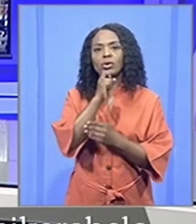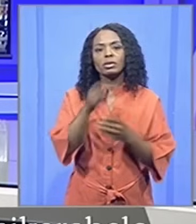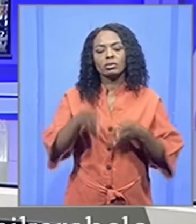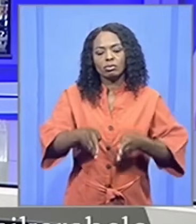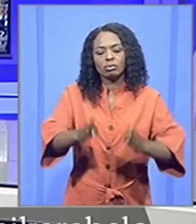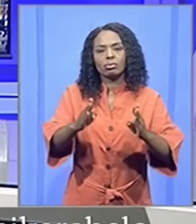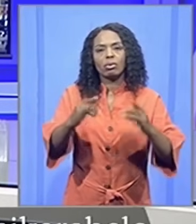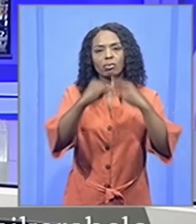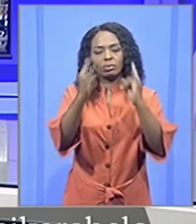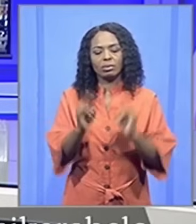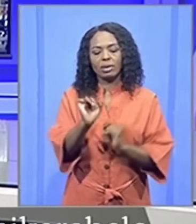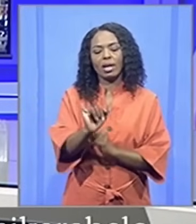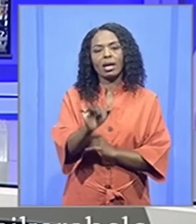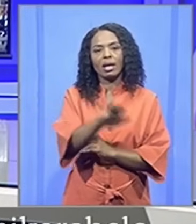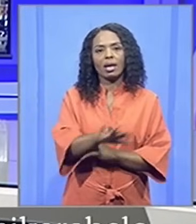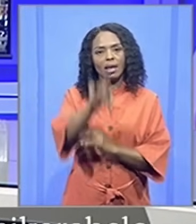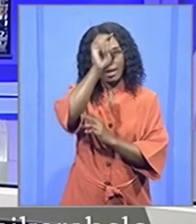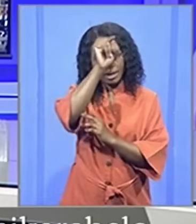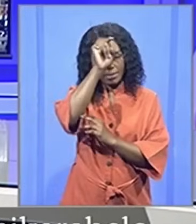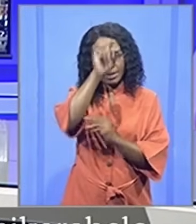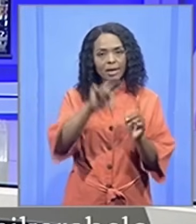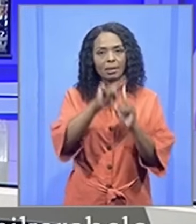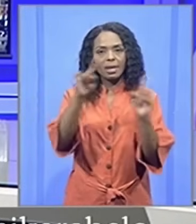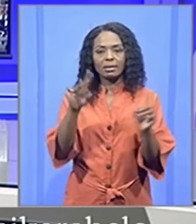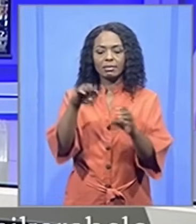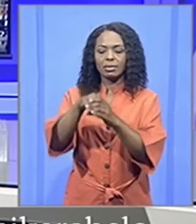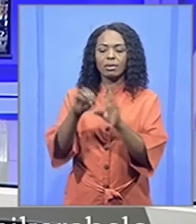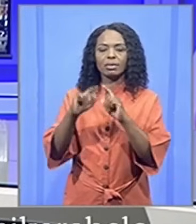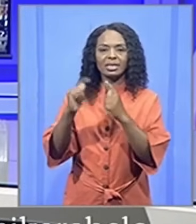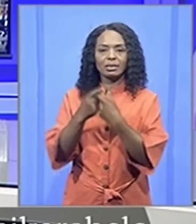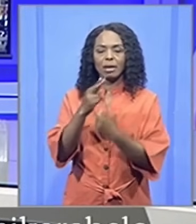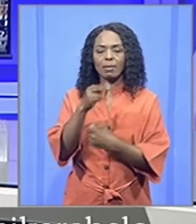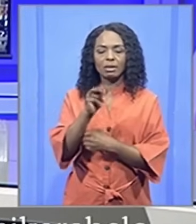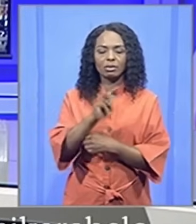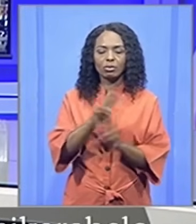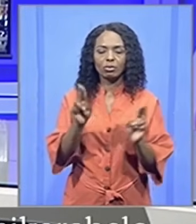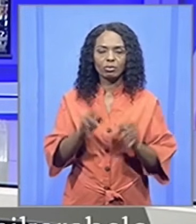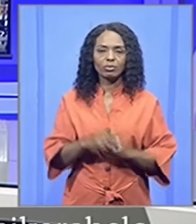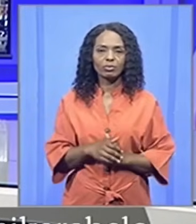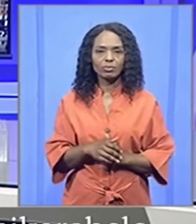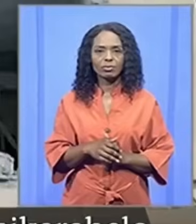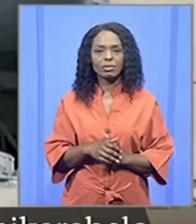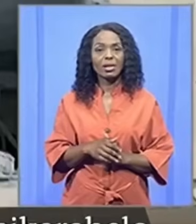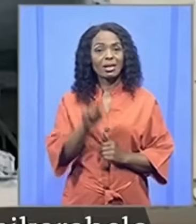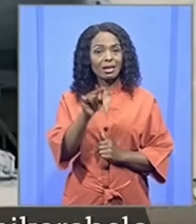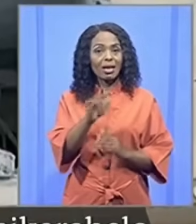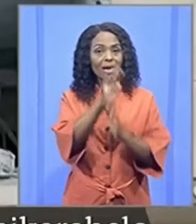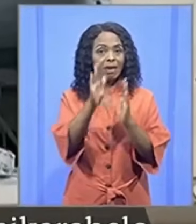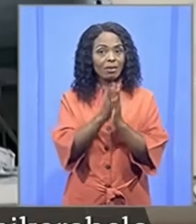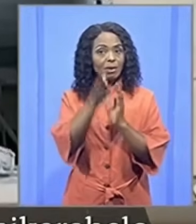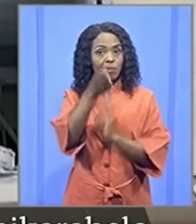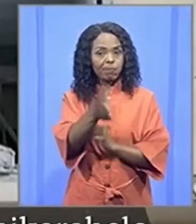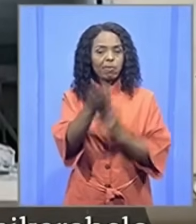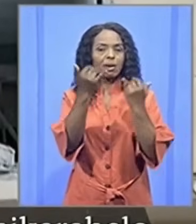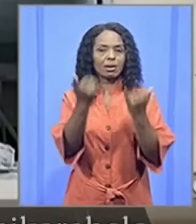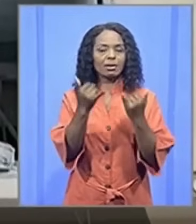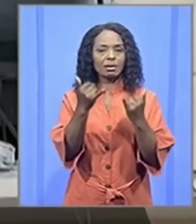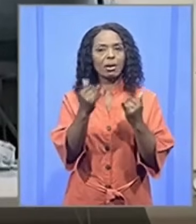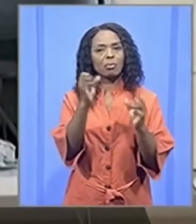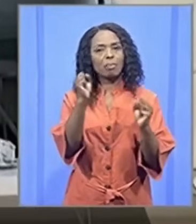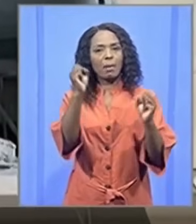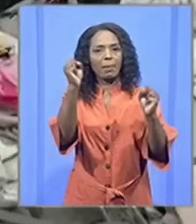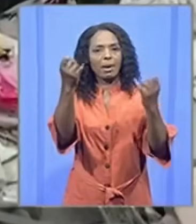Egepeta fela thušo yeo ga e ba le sehlopha sa Hamas. Ge tšeo ka moka di direga ditaba tša